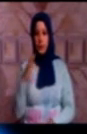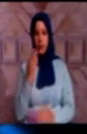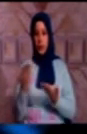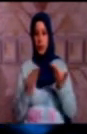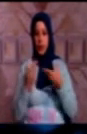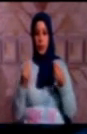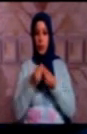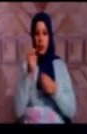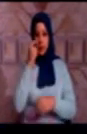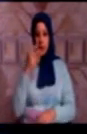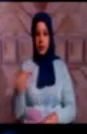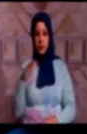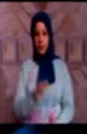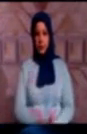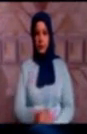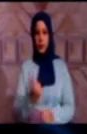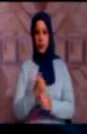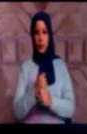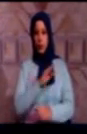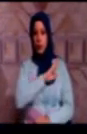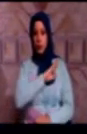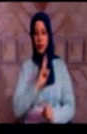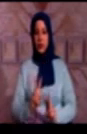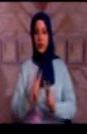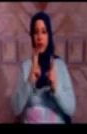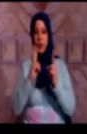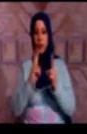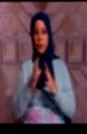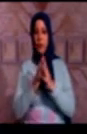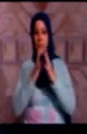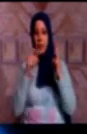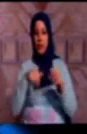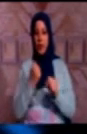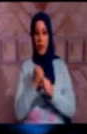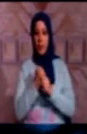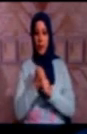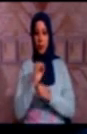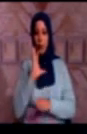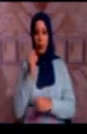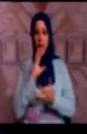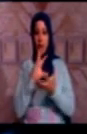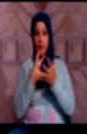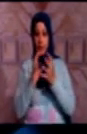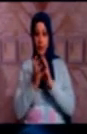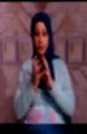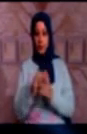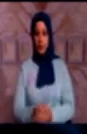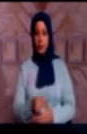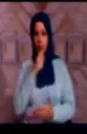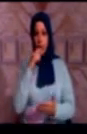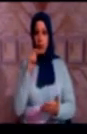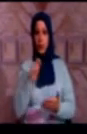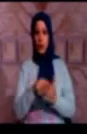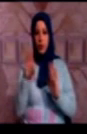الجمهور لان هناك طبعا تغييرات كبيره في نظام العمل على مستوى العالم ويمكن بعض التقديرات بتقول لك والله